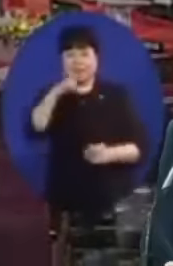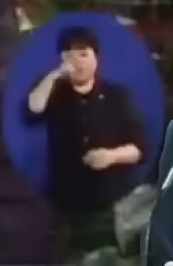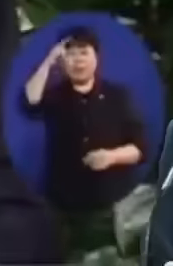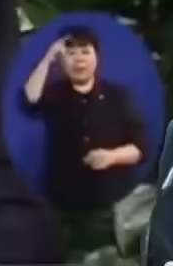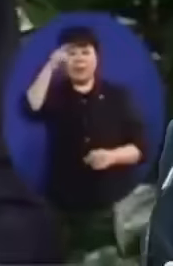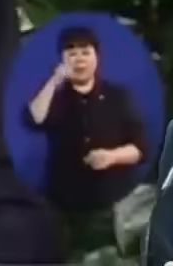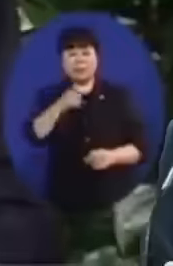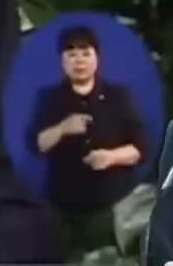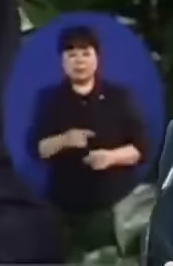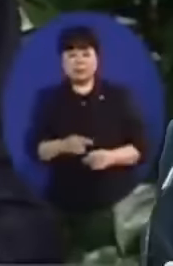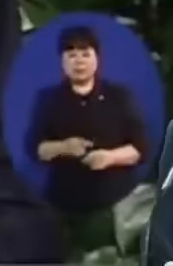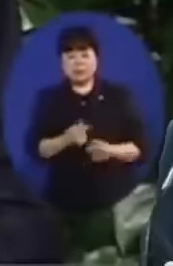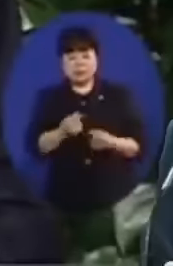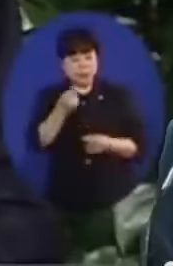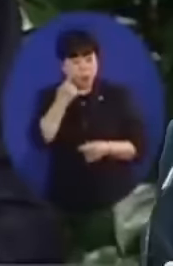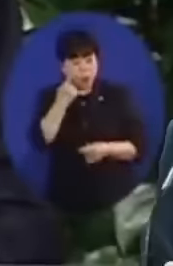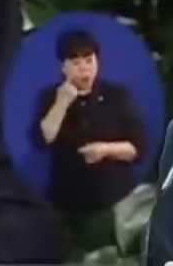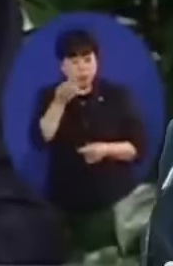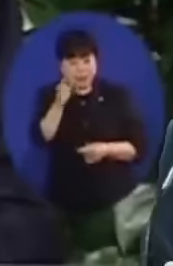일 같지만은